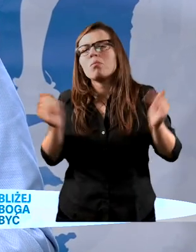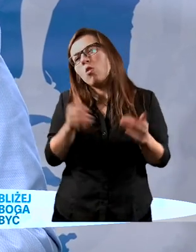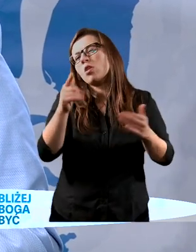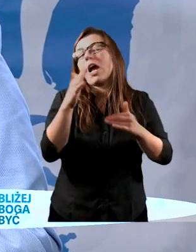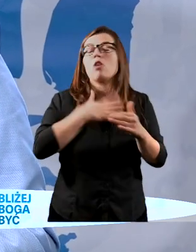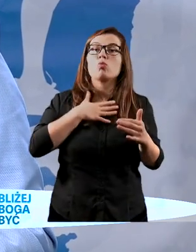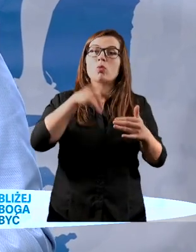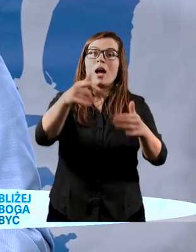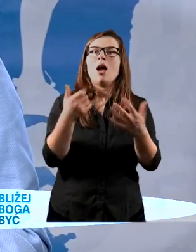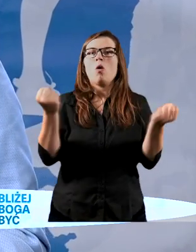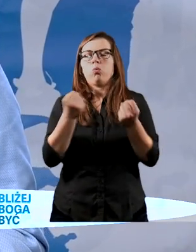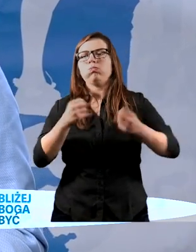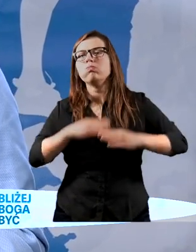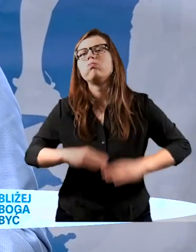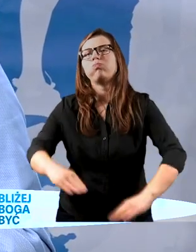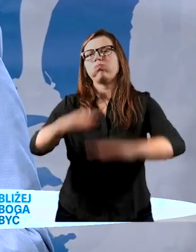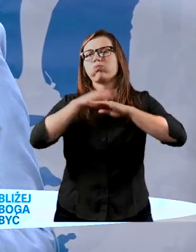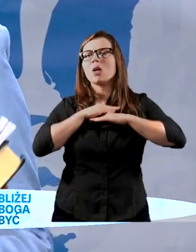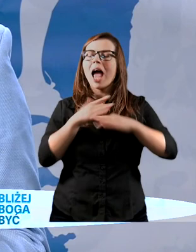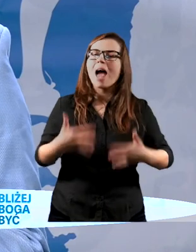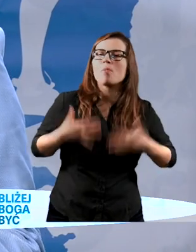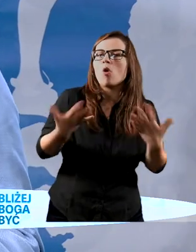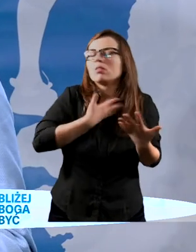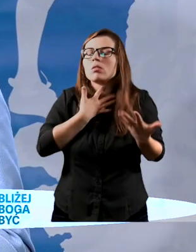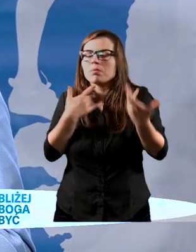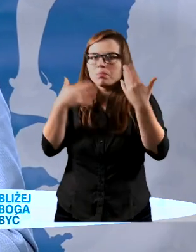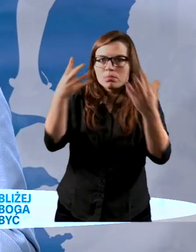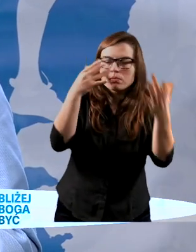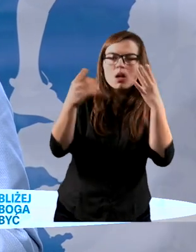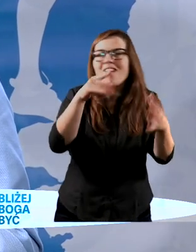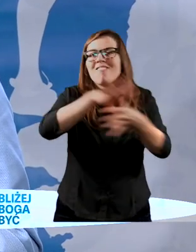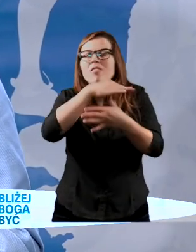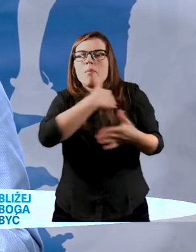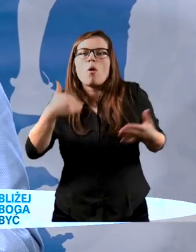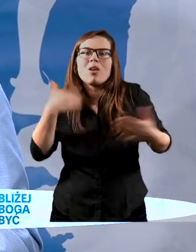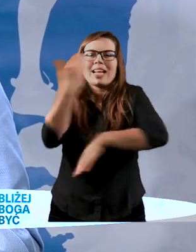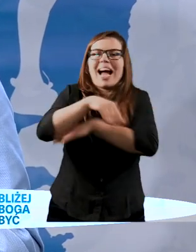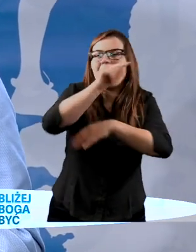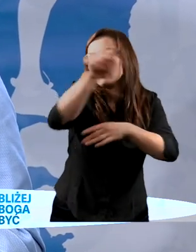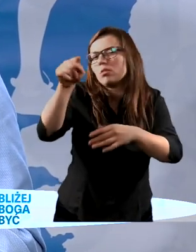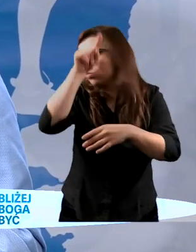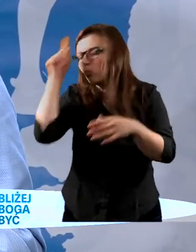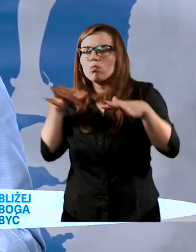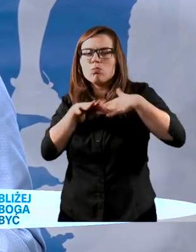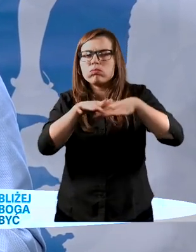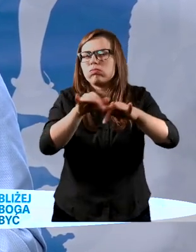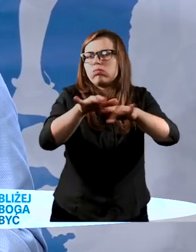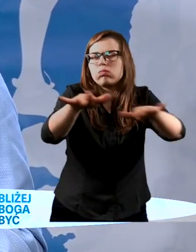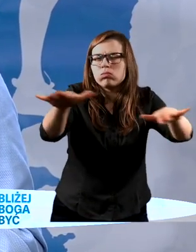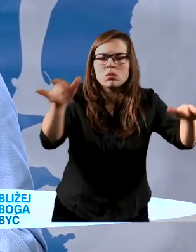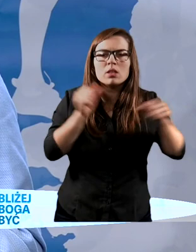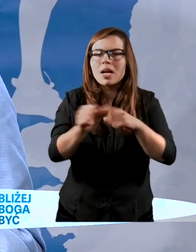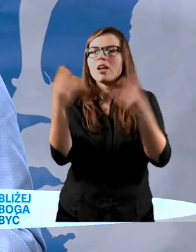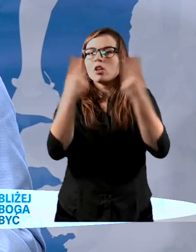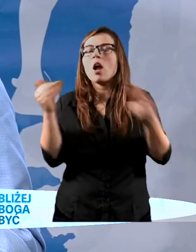podbudują. I takie przynajmniej otrzymuję informacje, nie tylko z Polski, ale i z zagranicy, gdzie ludzie czytają tą książkę i